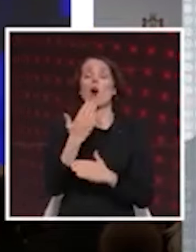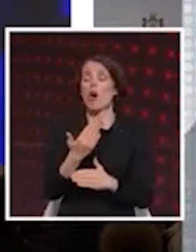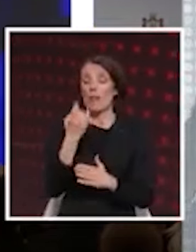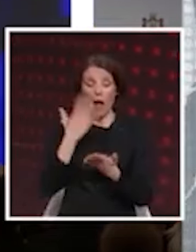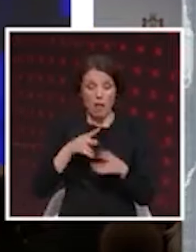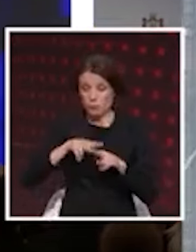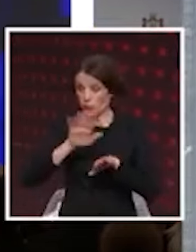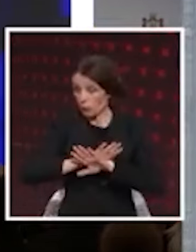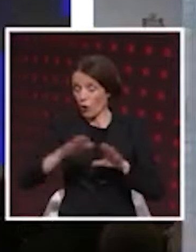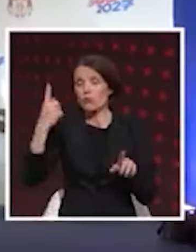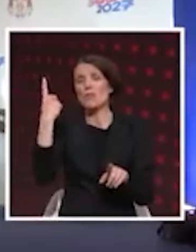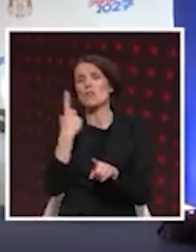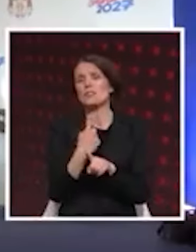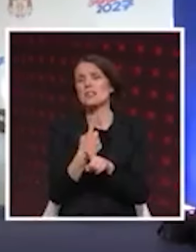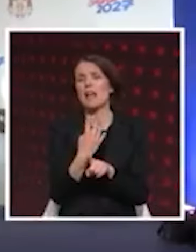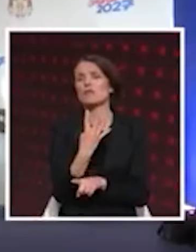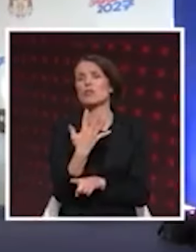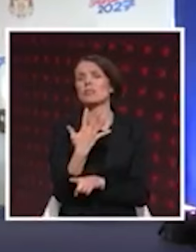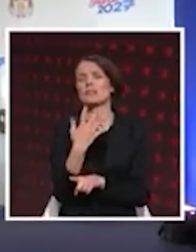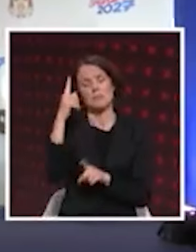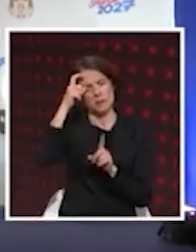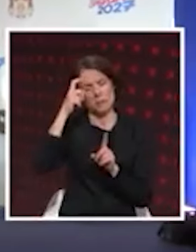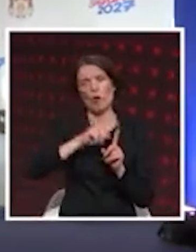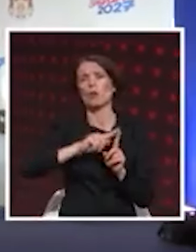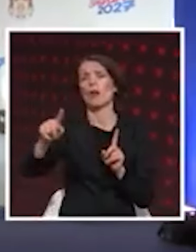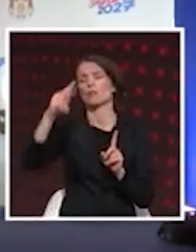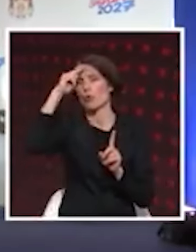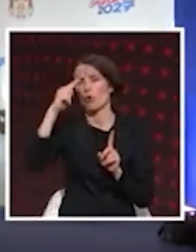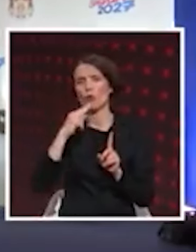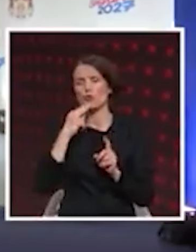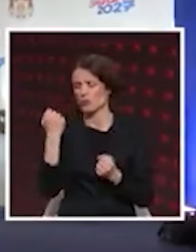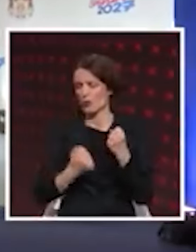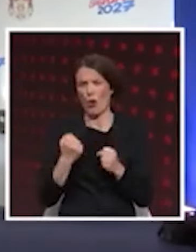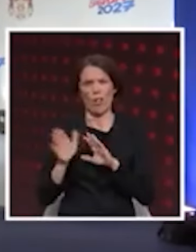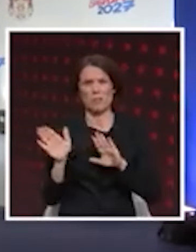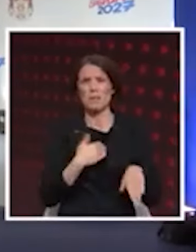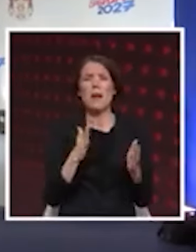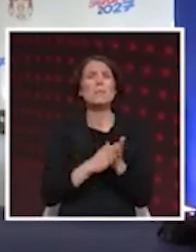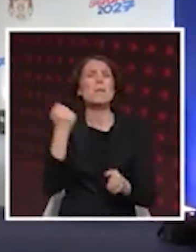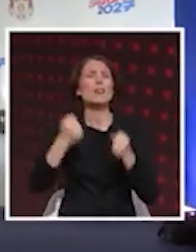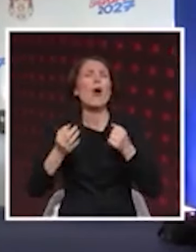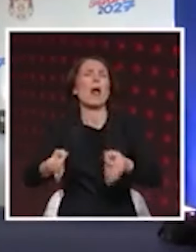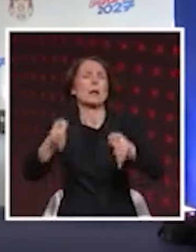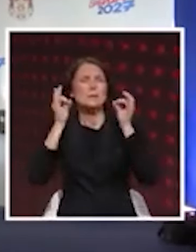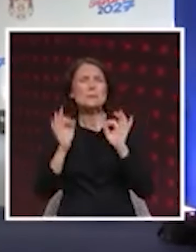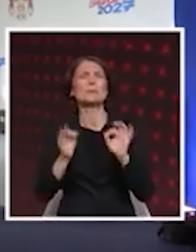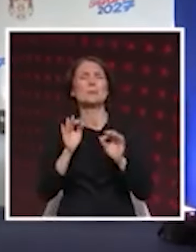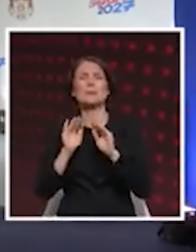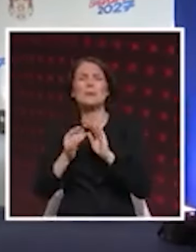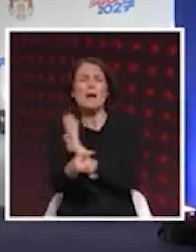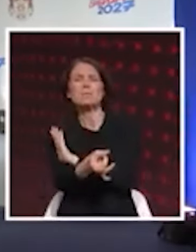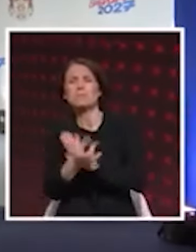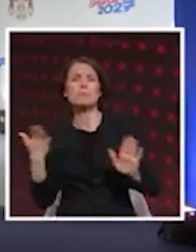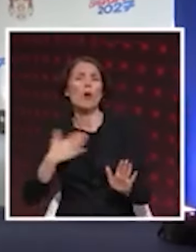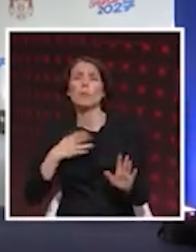45 minuta ići Beograd-Nišu. Mi to više kolima, kakva god kola da imate, koliko god da prekoračite brzinu, nećete